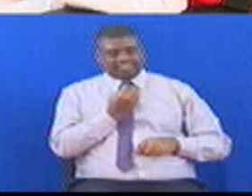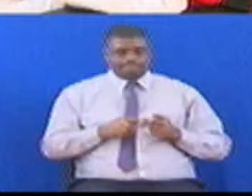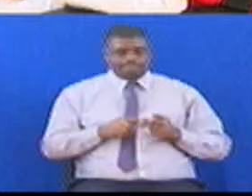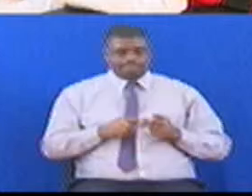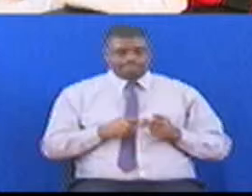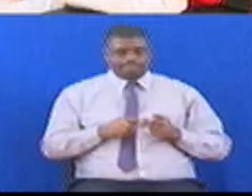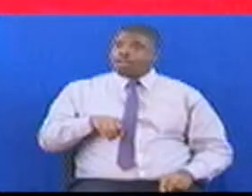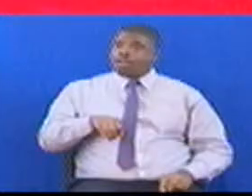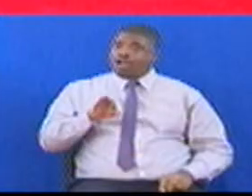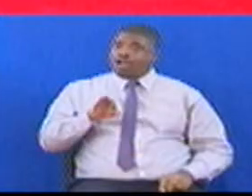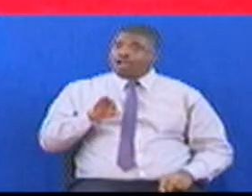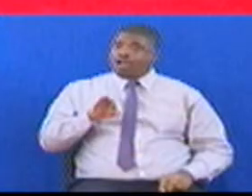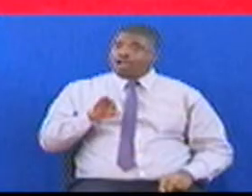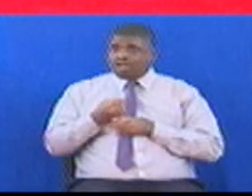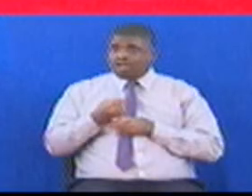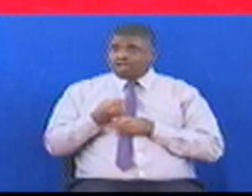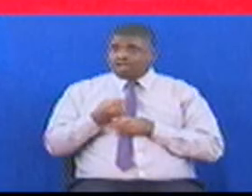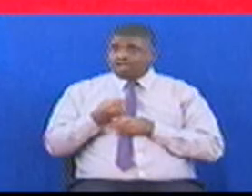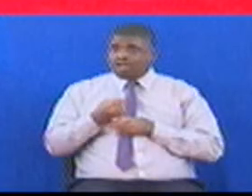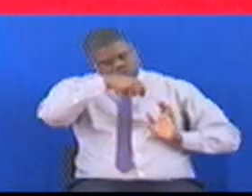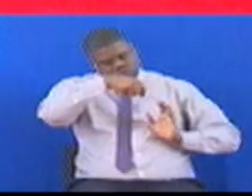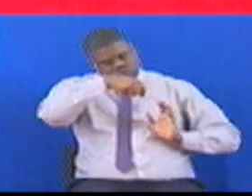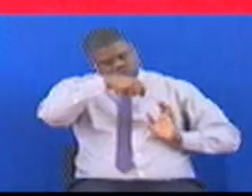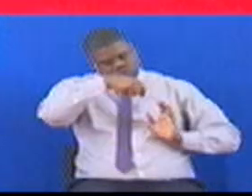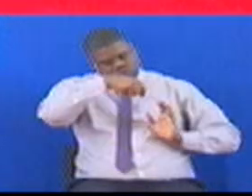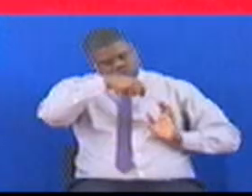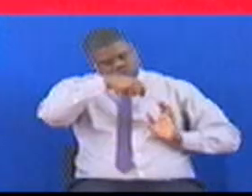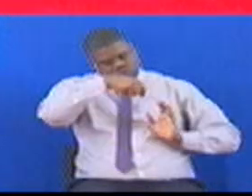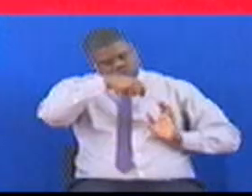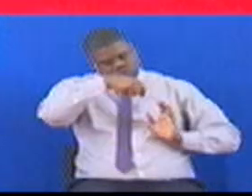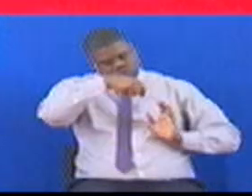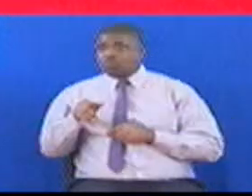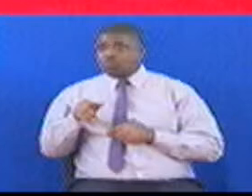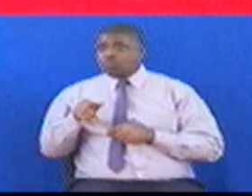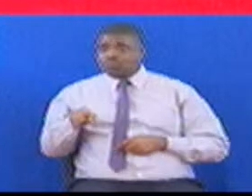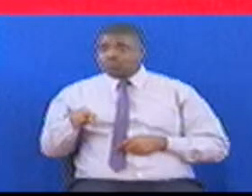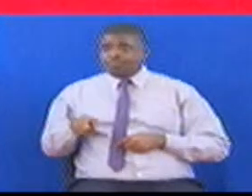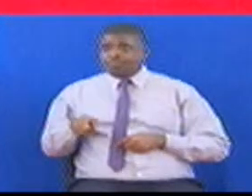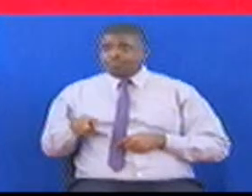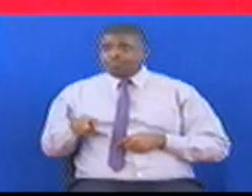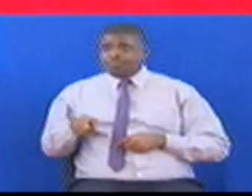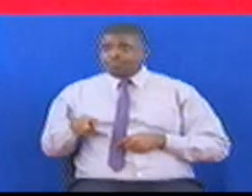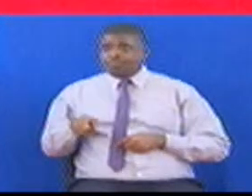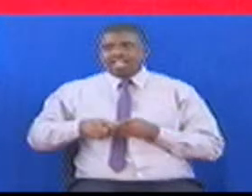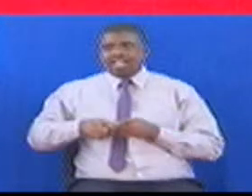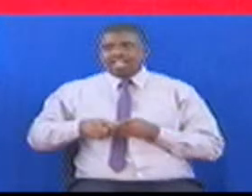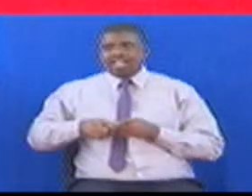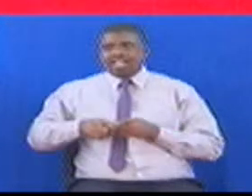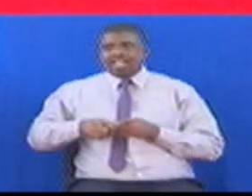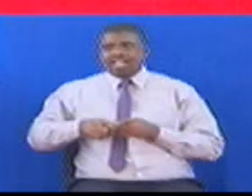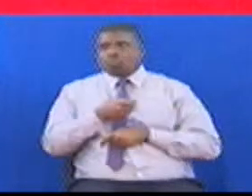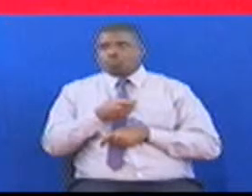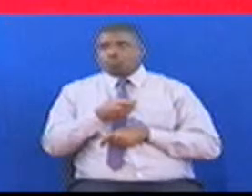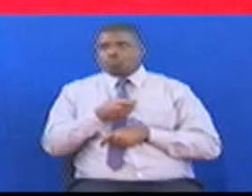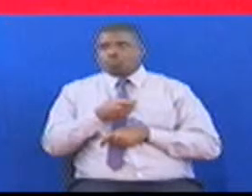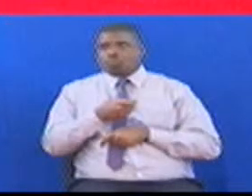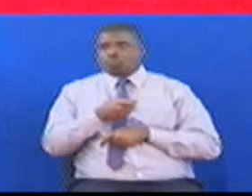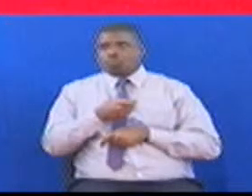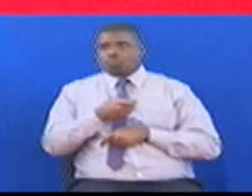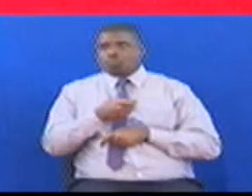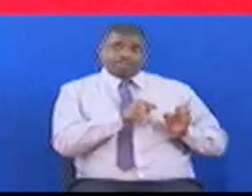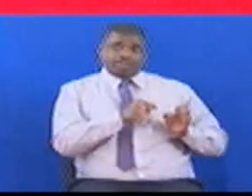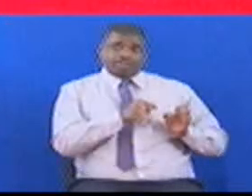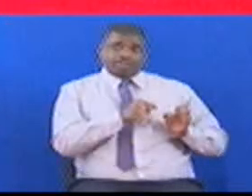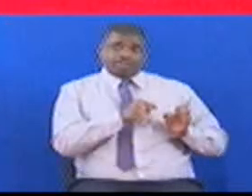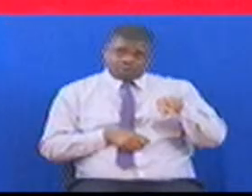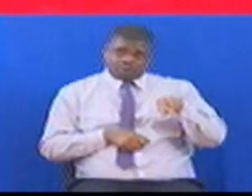IMF ili kupata mkopo chini ya mpango wa rapid credit facility ambapo serikali inaweza kukopa hadi special drawing